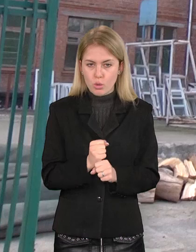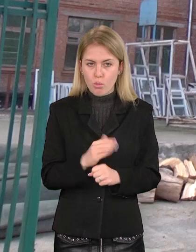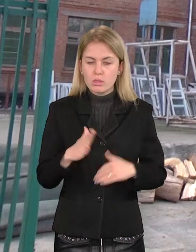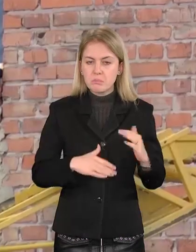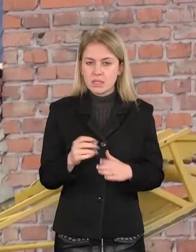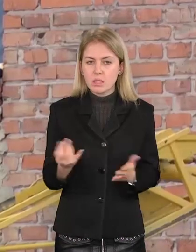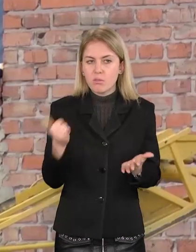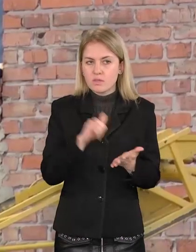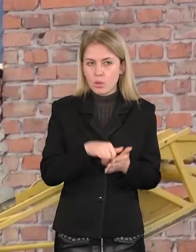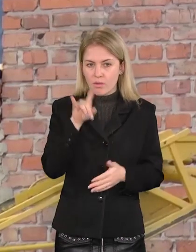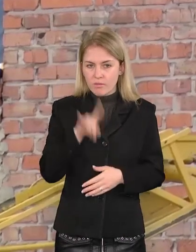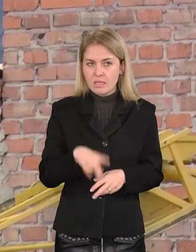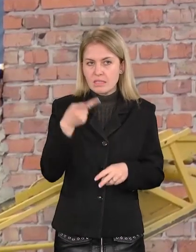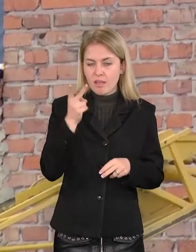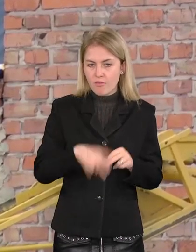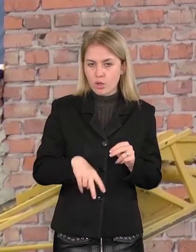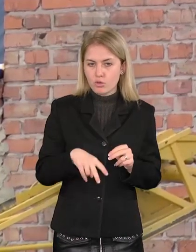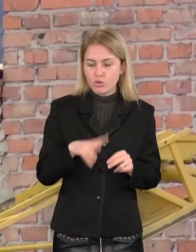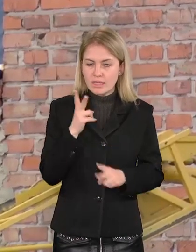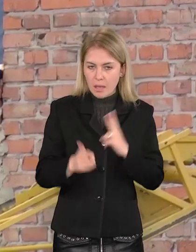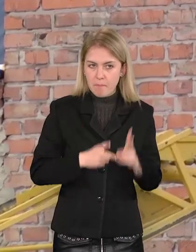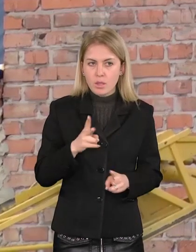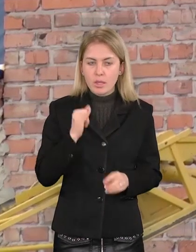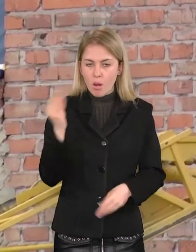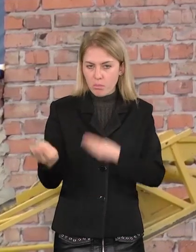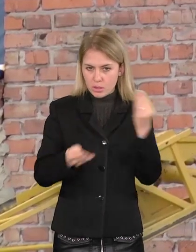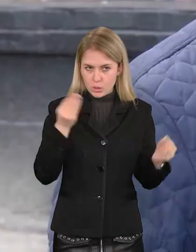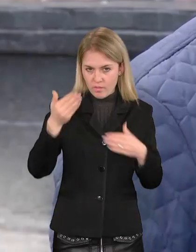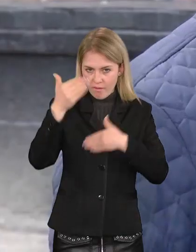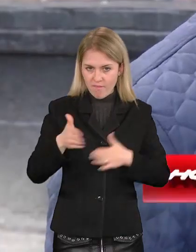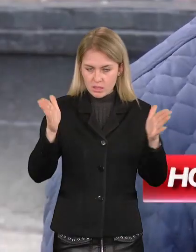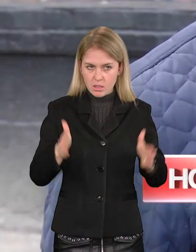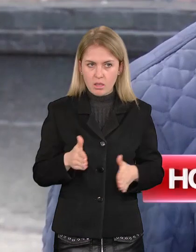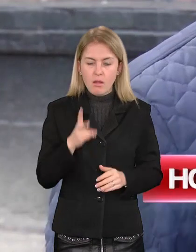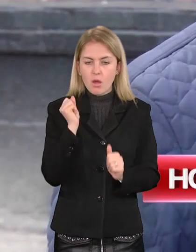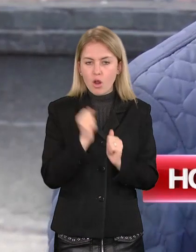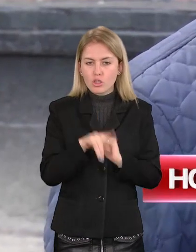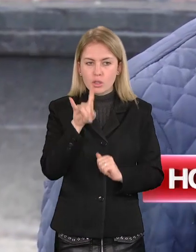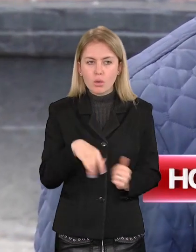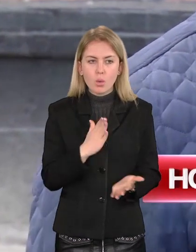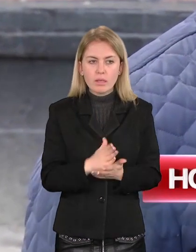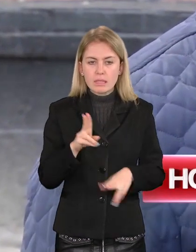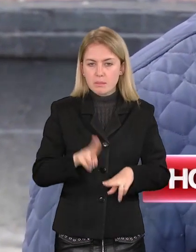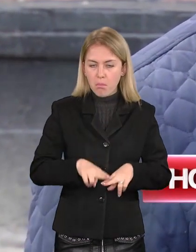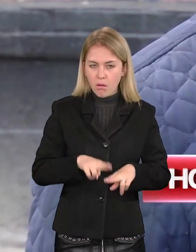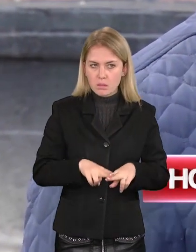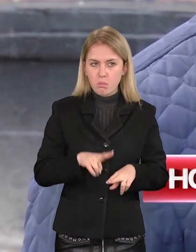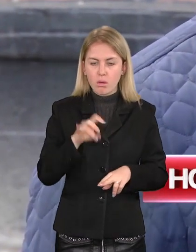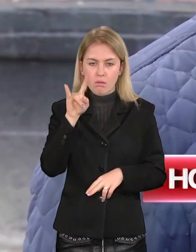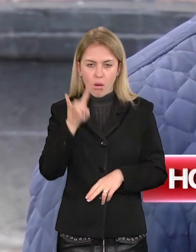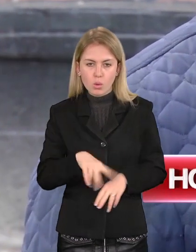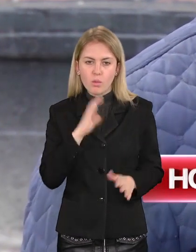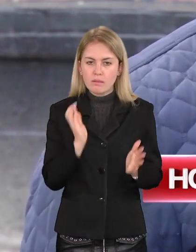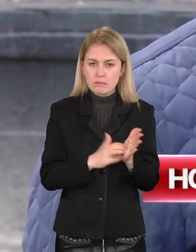Спеціалісти по встановленню вікон завершують їх заміну та облицьовування фасаду школи. На кожне вікно є паспортне скло, на вікно, на